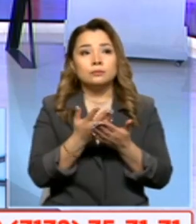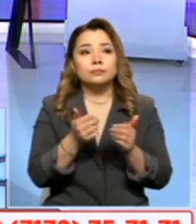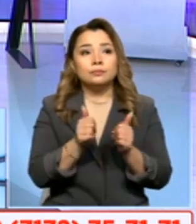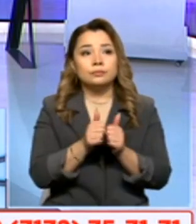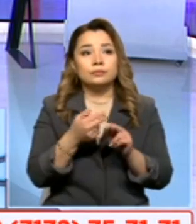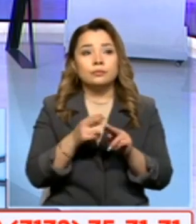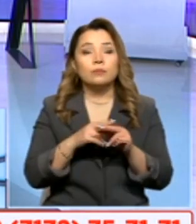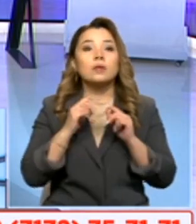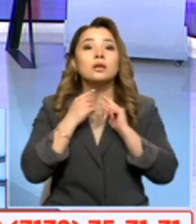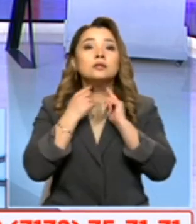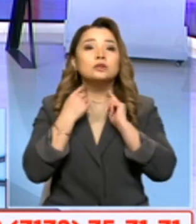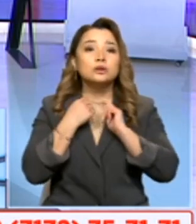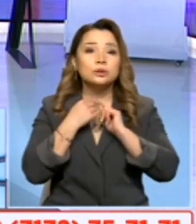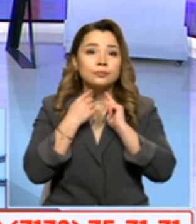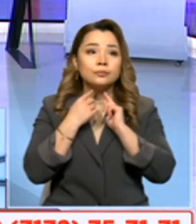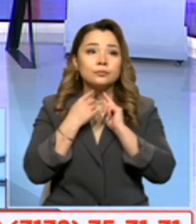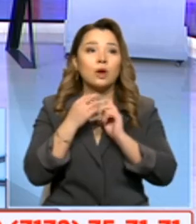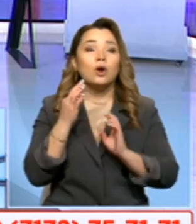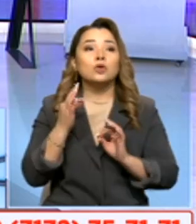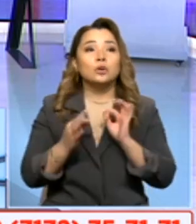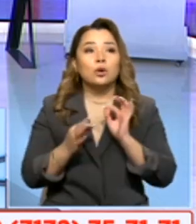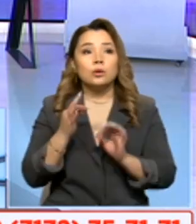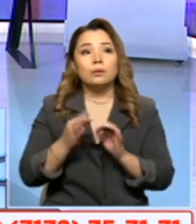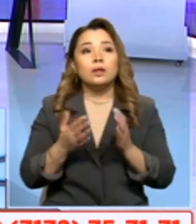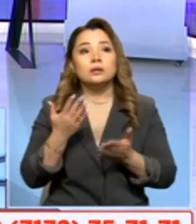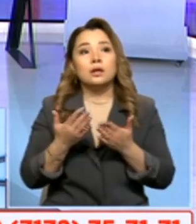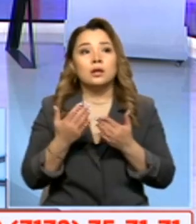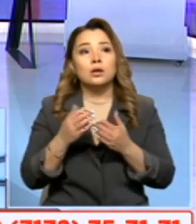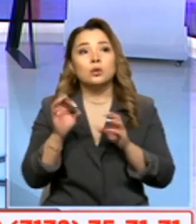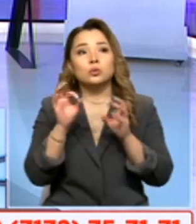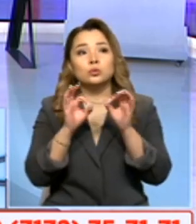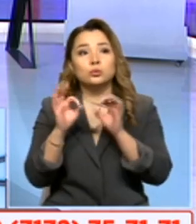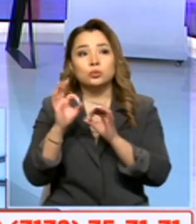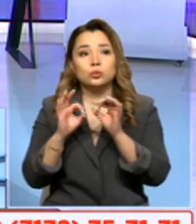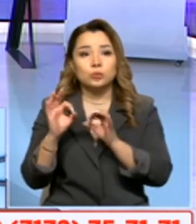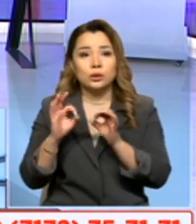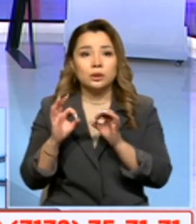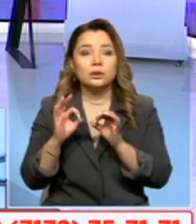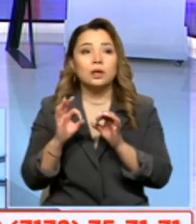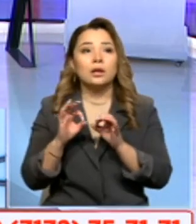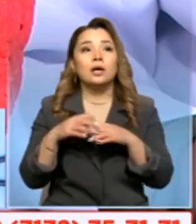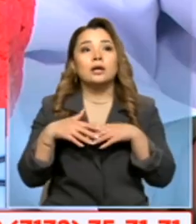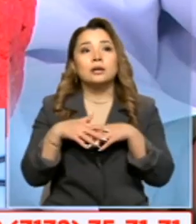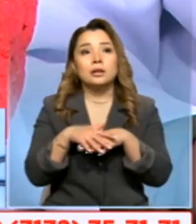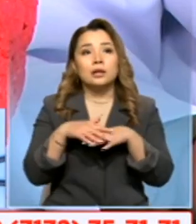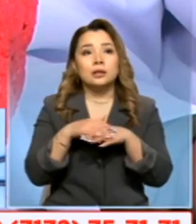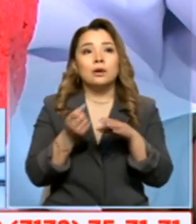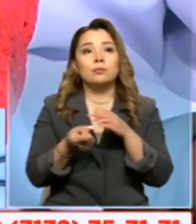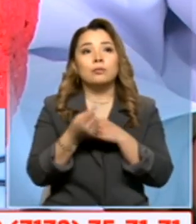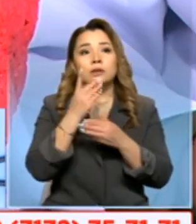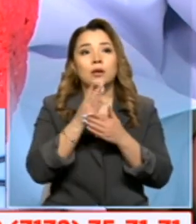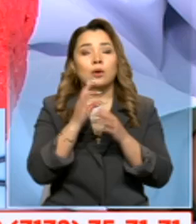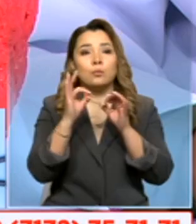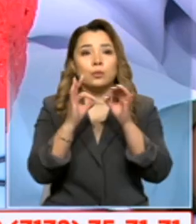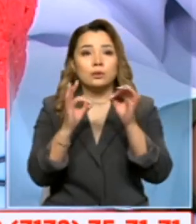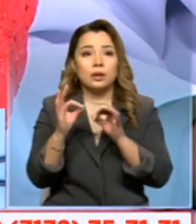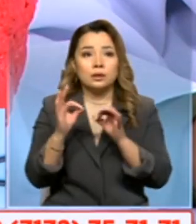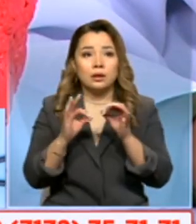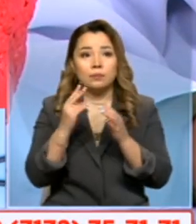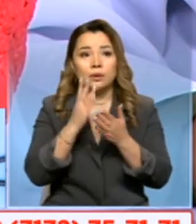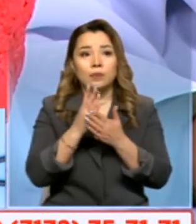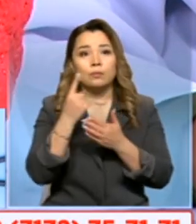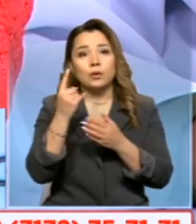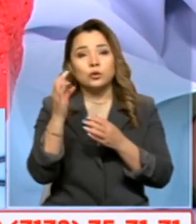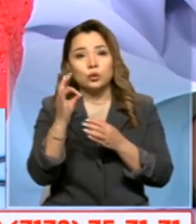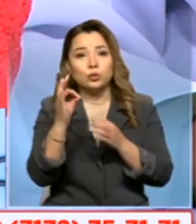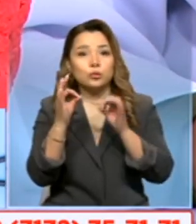мына қалқанша безде, мына нормада, егер мынандай түйіндер, бұл өзі бір клеткаларынан пайда болатын мынандай түйіндер, мысалы, мына бір